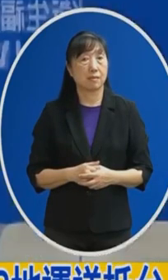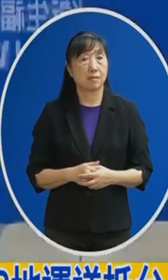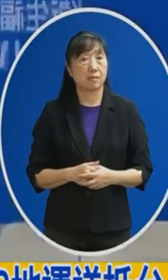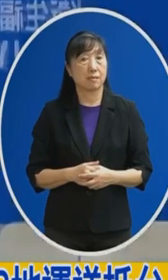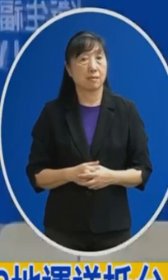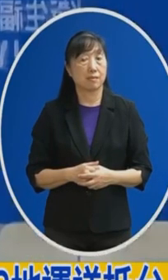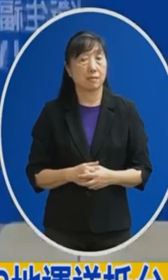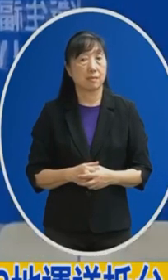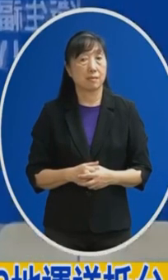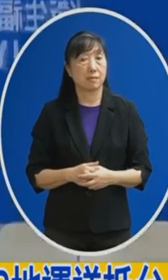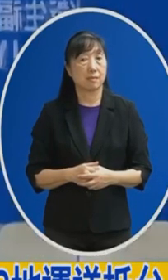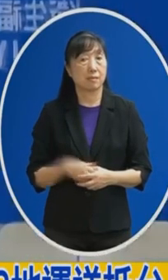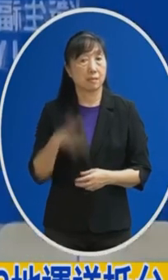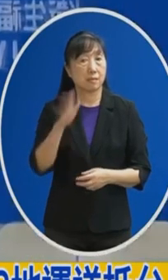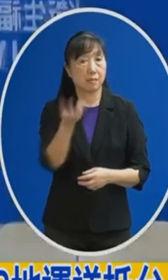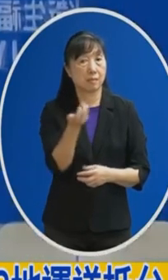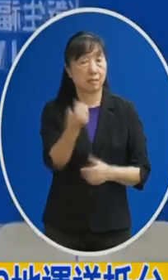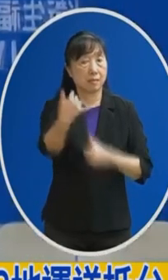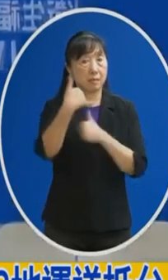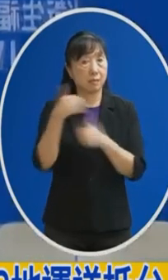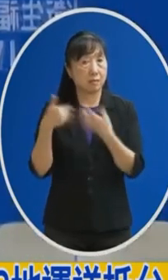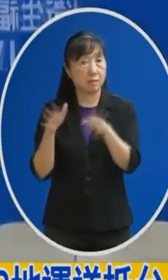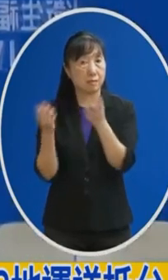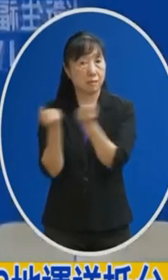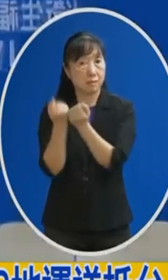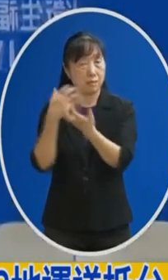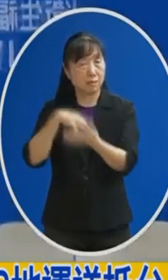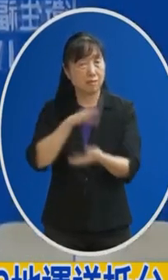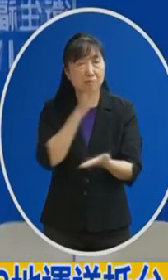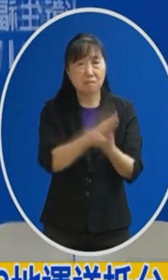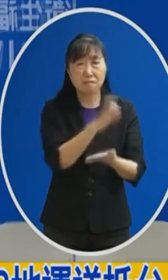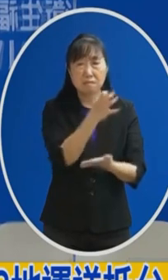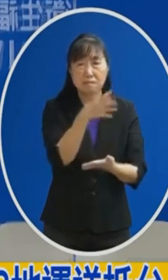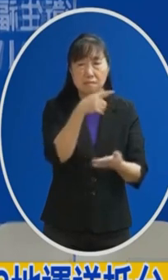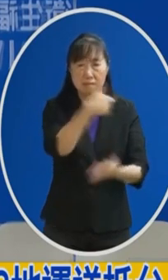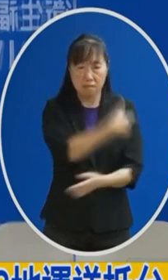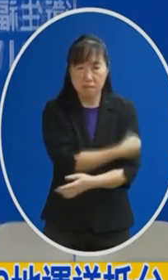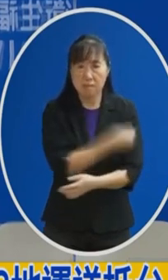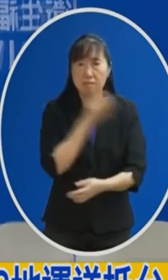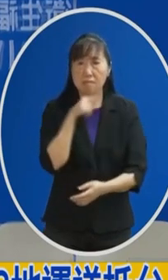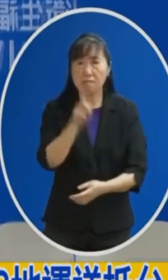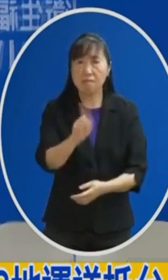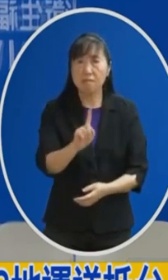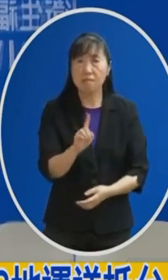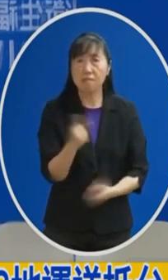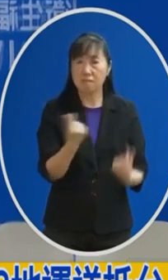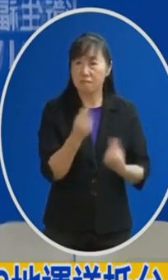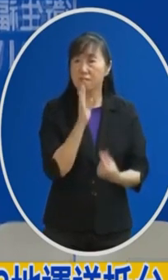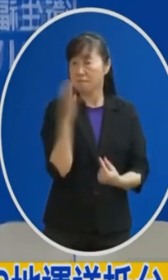这位记者问的莫德纳跟止痛针，我不知道是不是前几天也有报道过